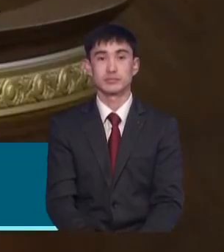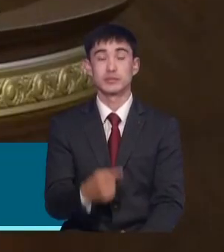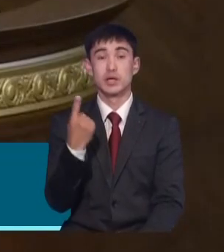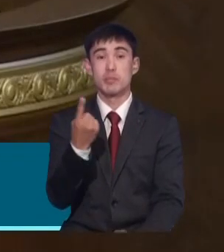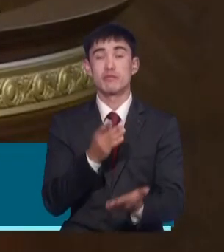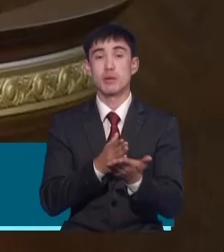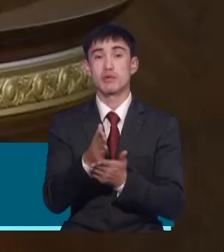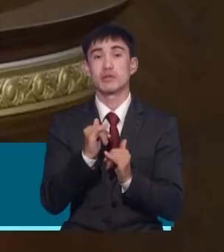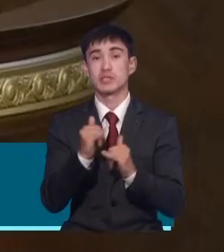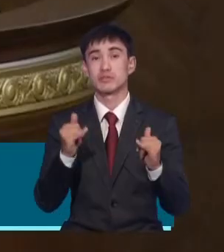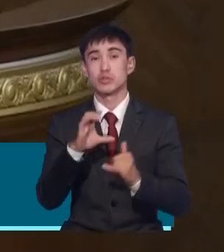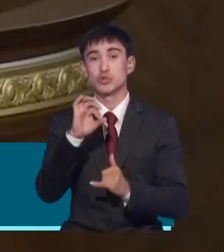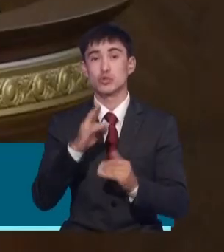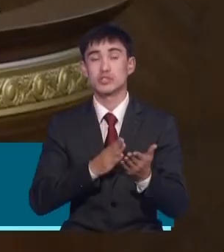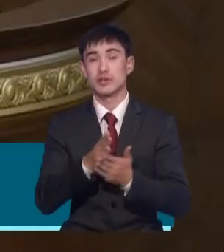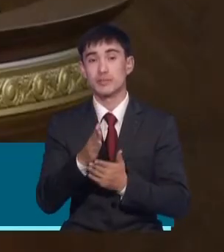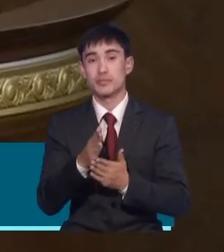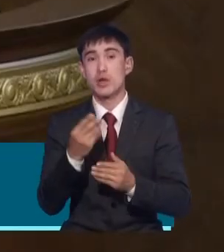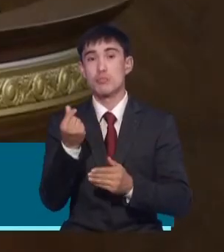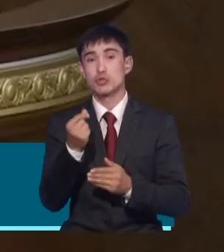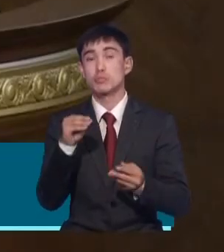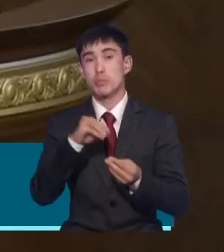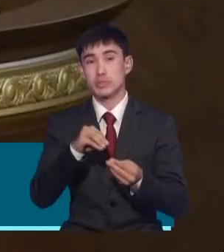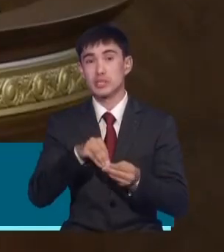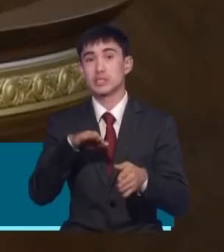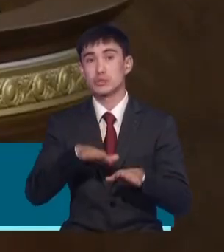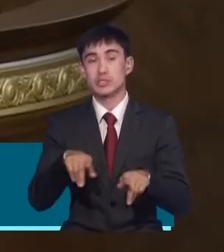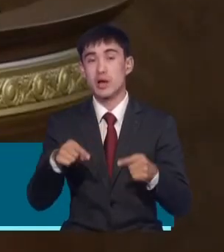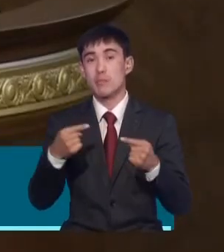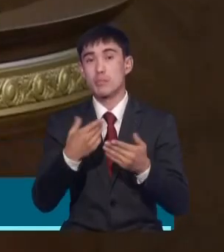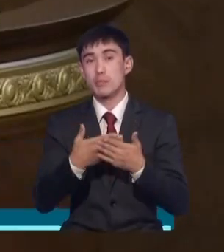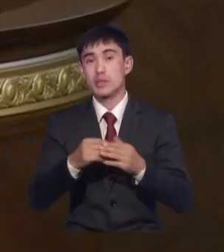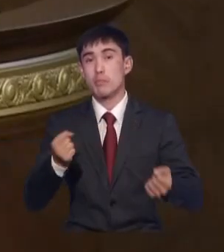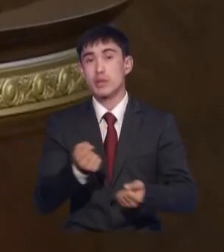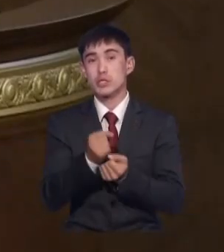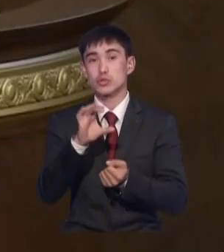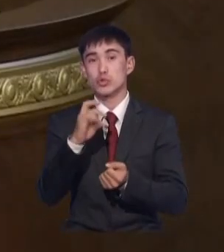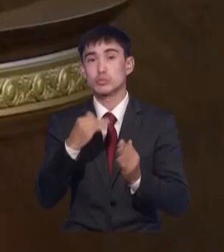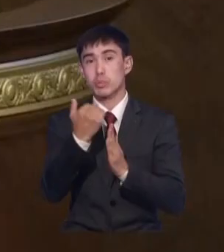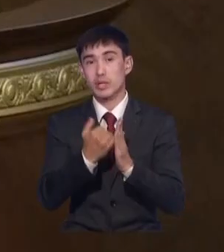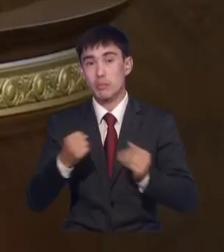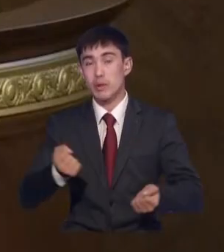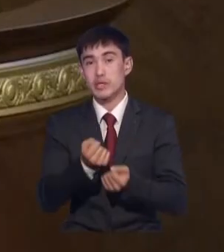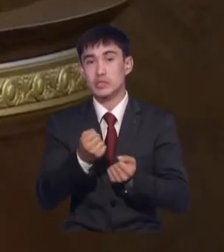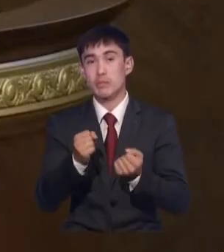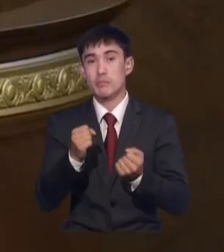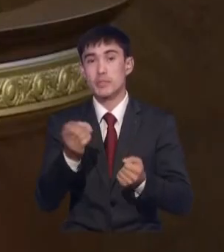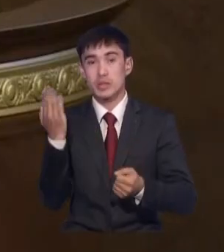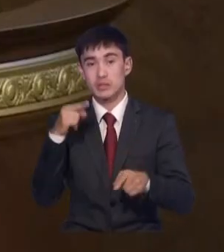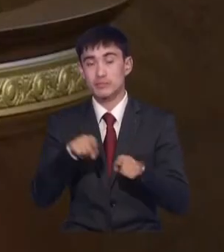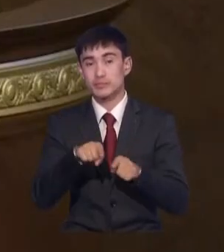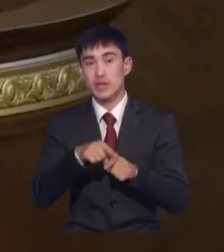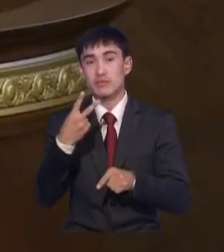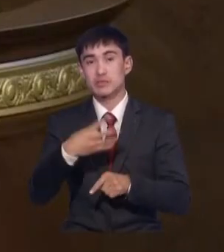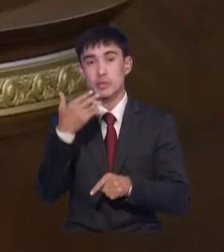Первое направление – развитие социальной сферы. Бюджет по-прежнему остается ориентированным на поддержку социальных программ, как и в последние годы. В